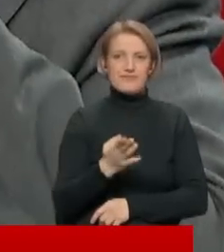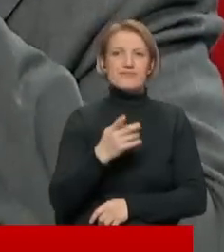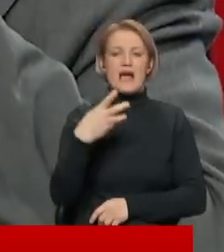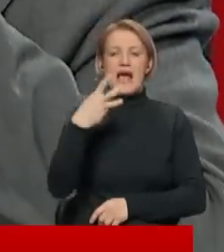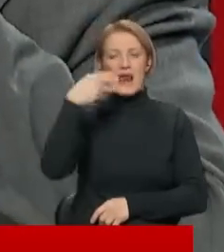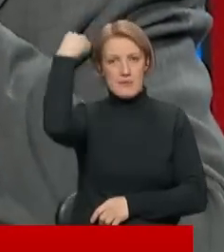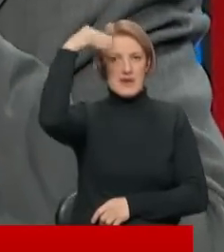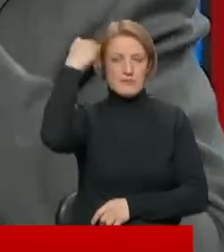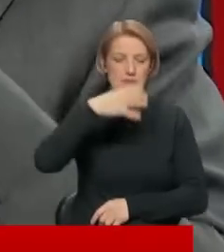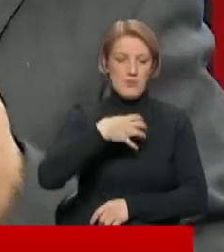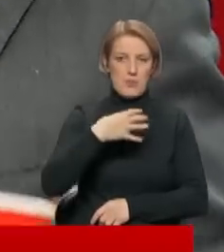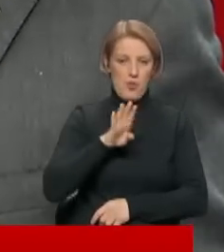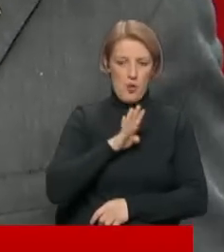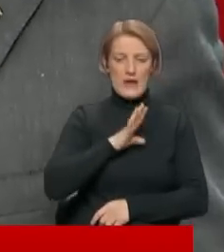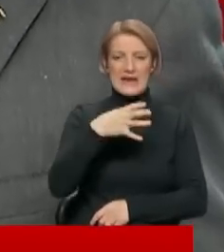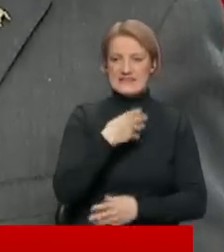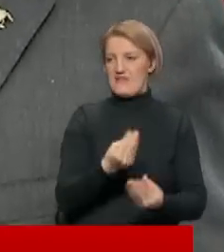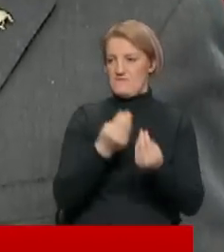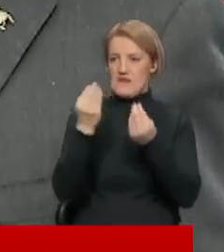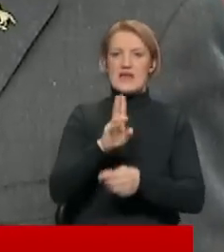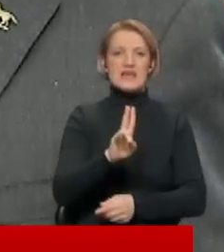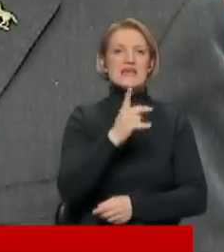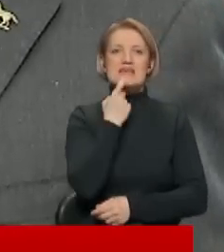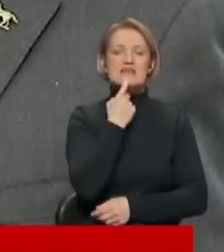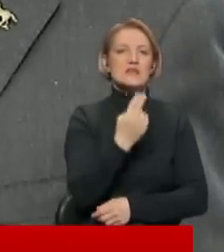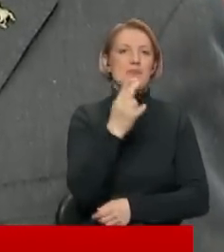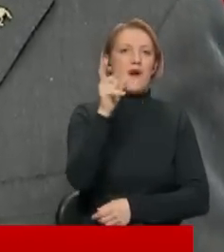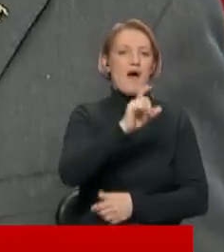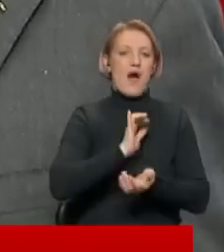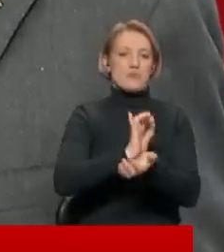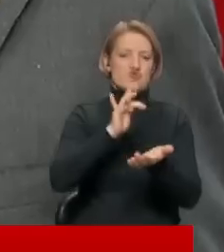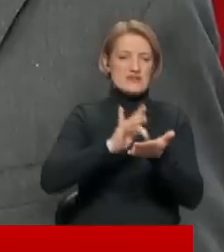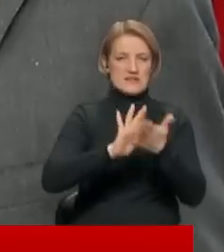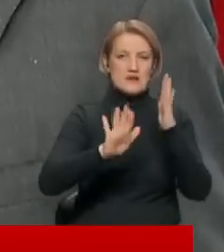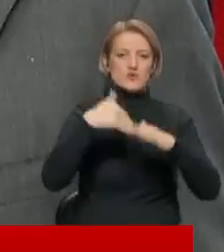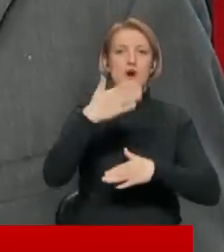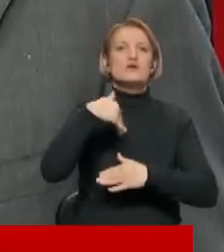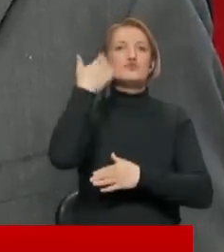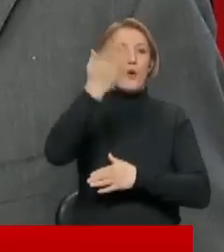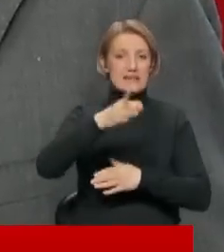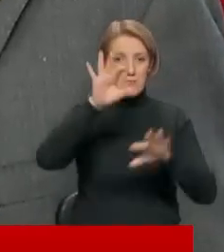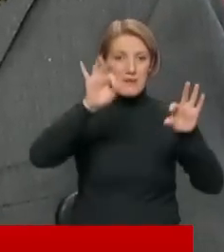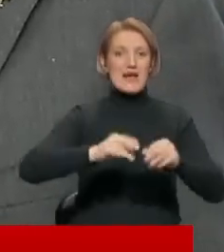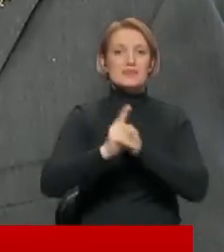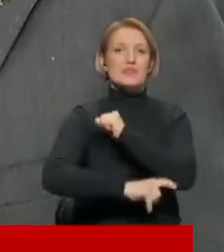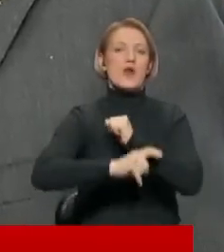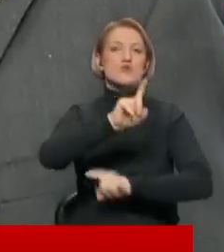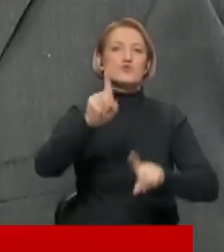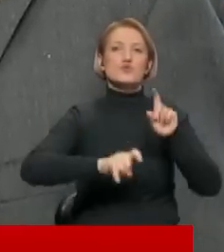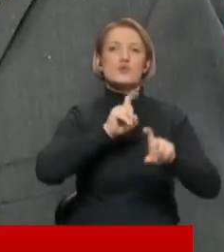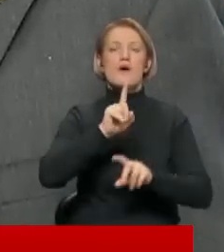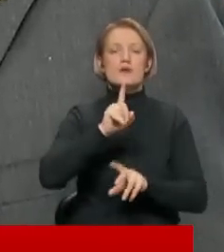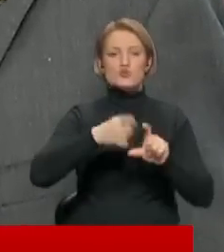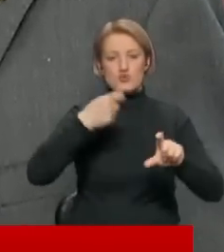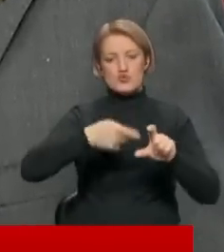Ekrem İmamoğlu kendisine verilen 2 yıl 7 ay 15 günlük hapis cezası ve sonrasında başlatılan o terör soruşturması 12 Aralık